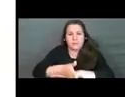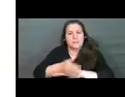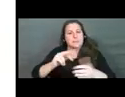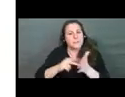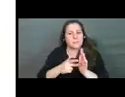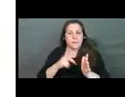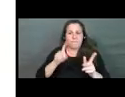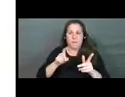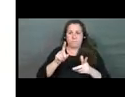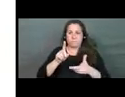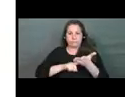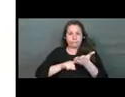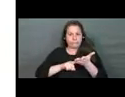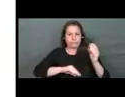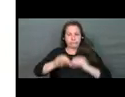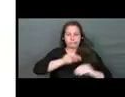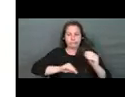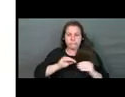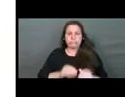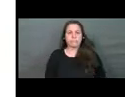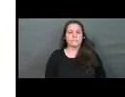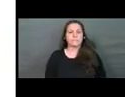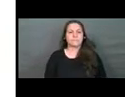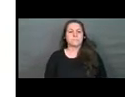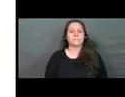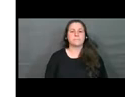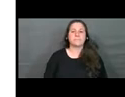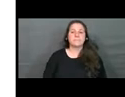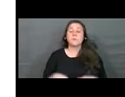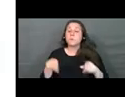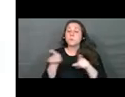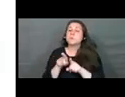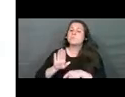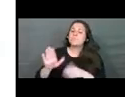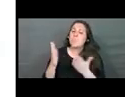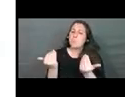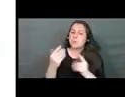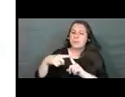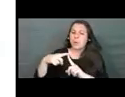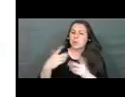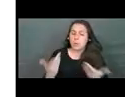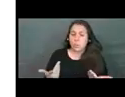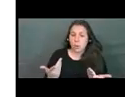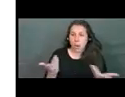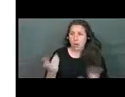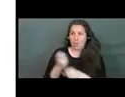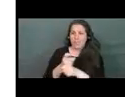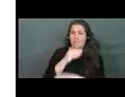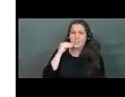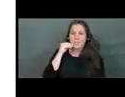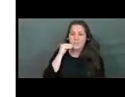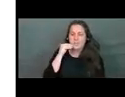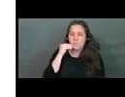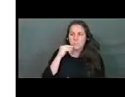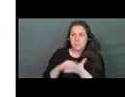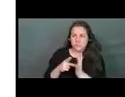ça, évaluer les besoins technologiques des gens qui, à partir de maintenant, pouf, dès aujourd'hui, tu travailles de la maison. Donc, est-ce que